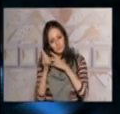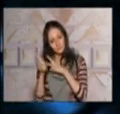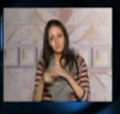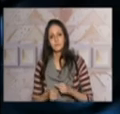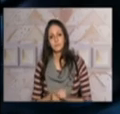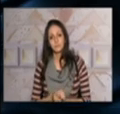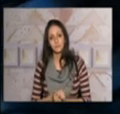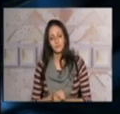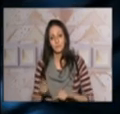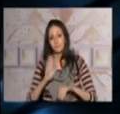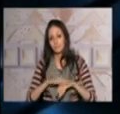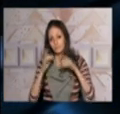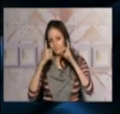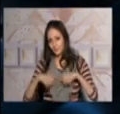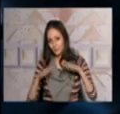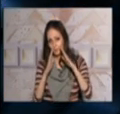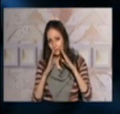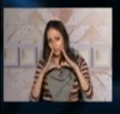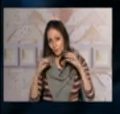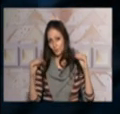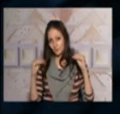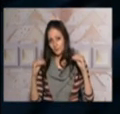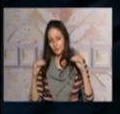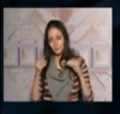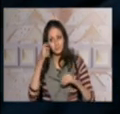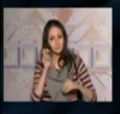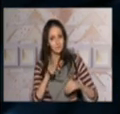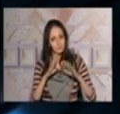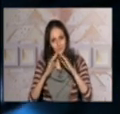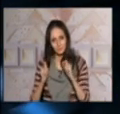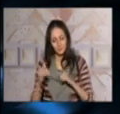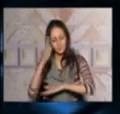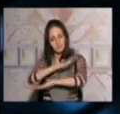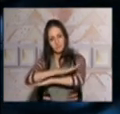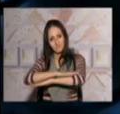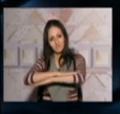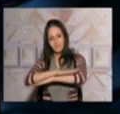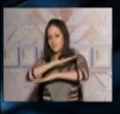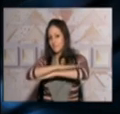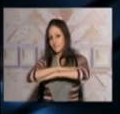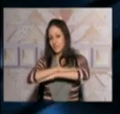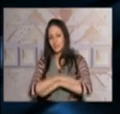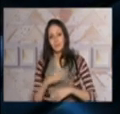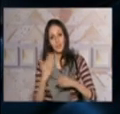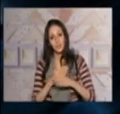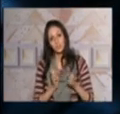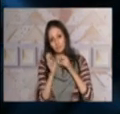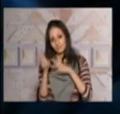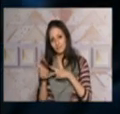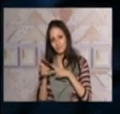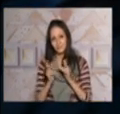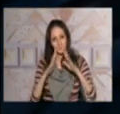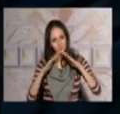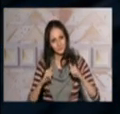اتفضل. ان رومانيا تنظر لمصر نظره احترام شديد جدا لقدرات مصر السياحيه، وكانوا في وقت من